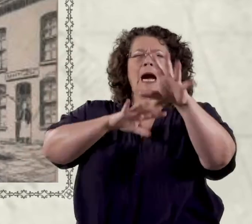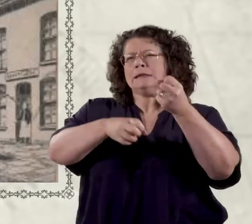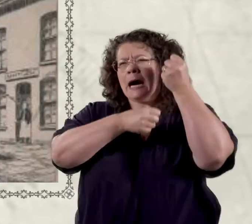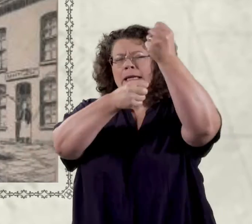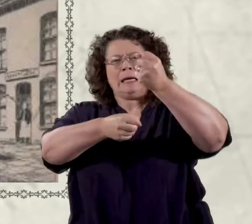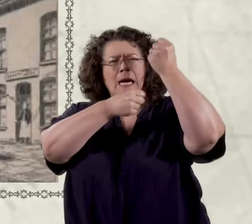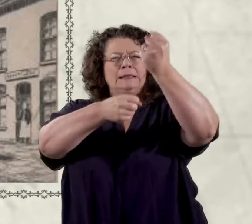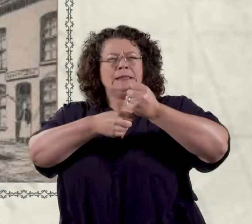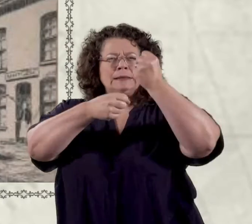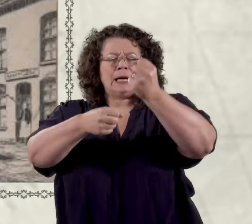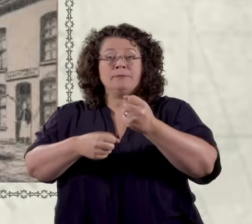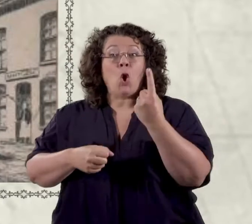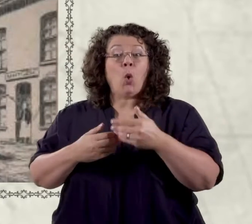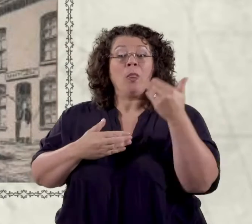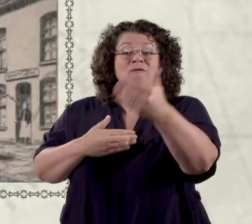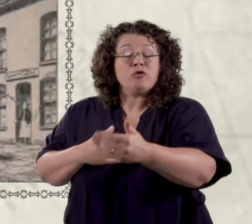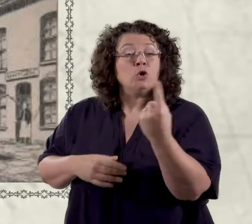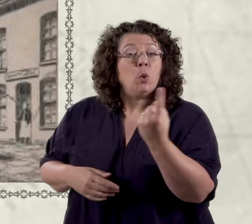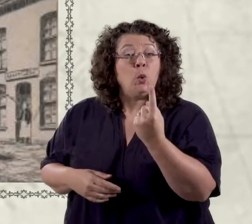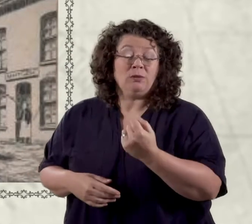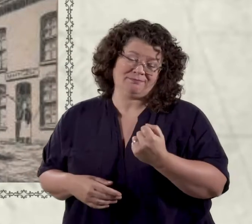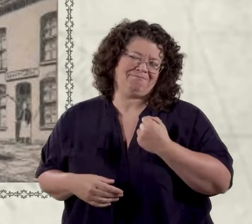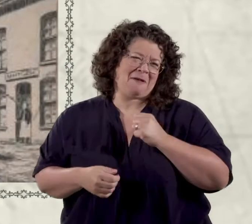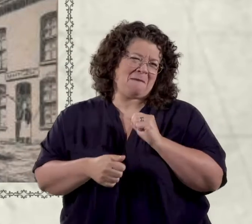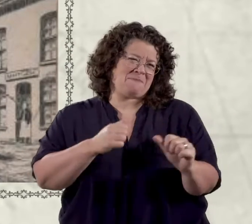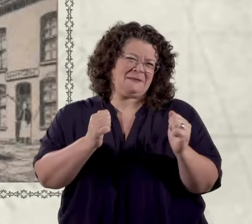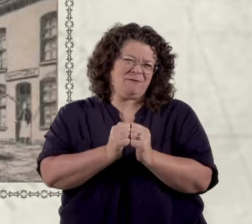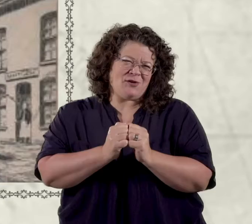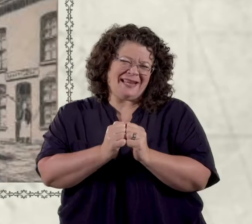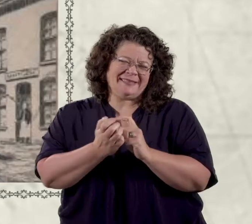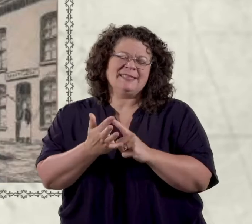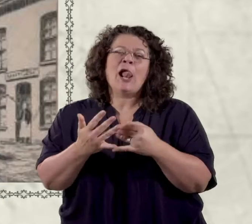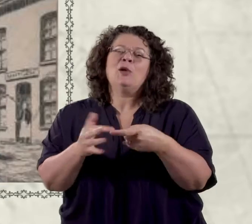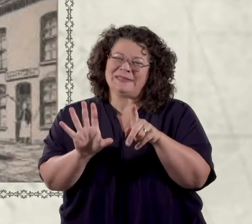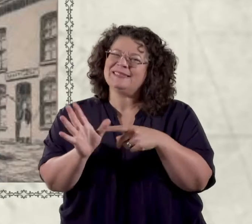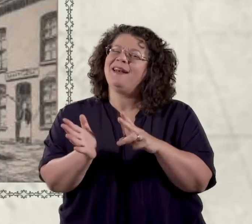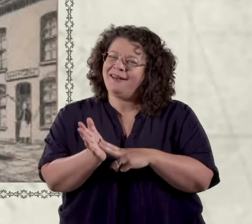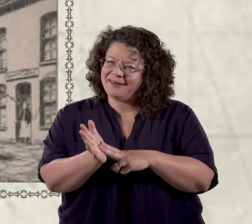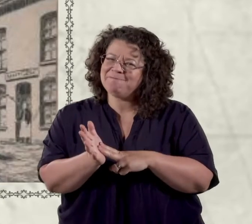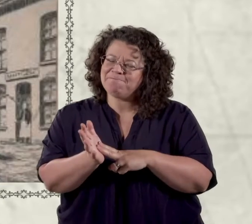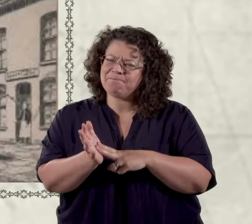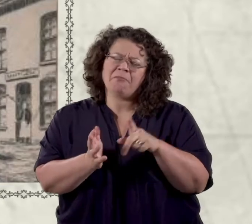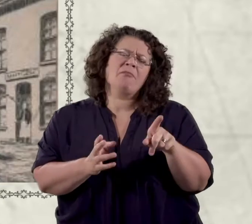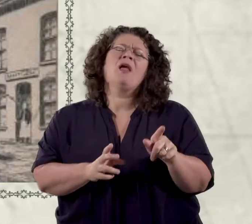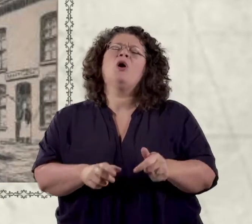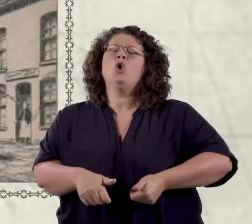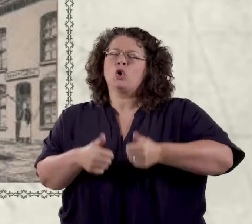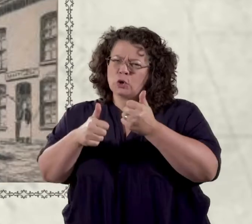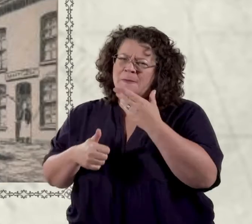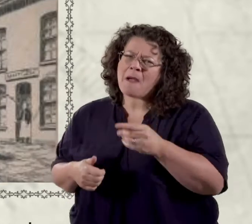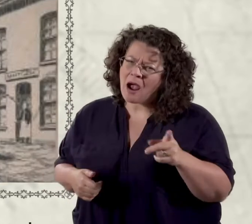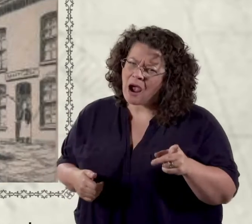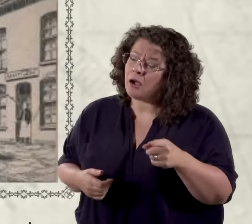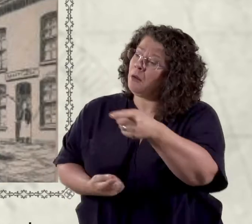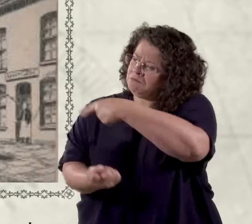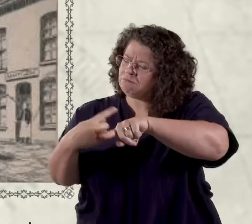A pwy oedd ar flaen y dorf? Ond fy ffrind I, Lewsyn. Nawr, oedd Lewsyn yn dyn dda, oedd pawb yn ei barchu